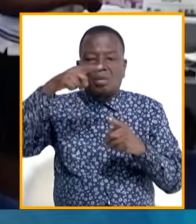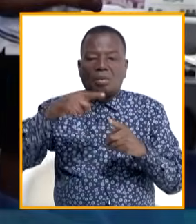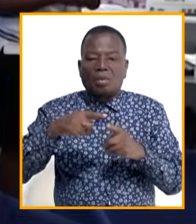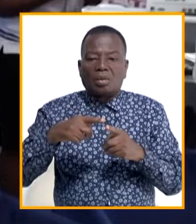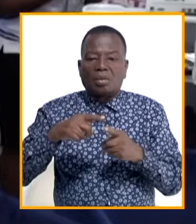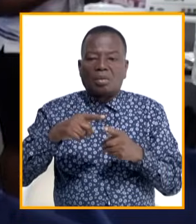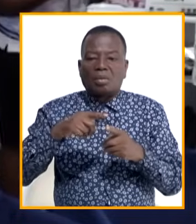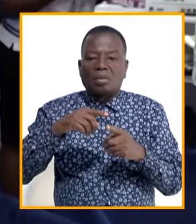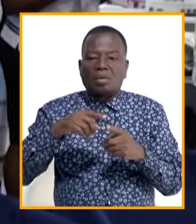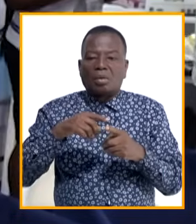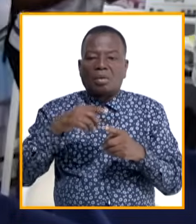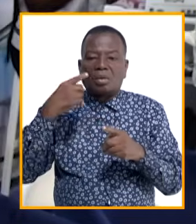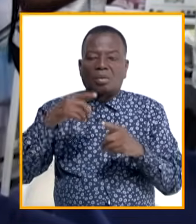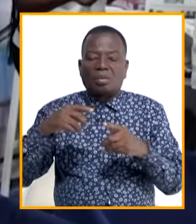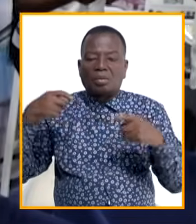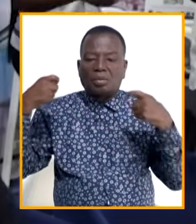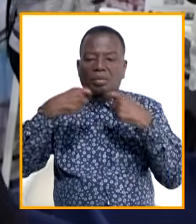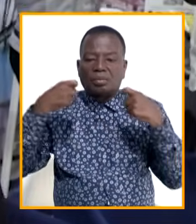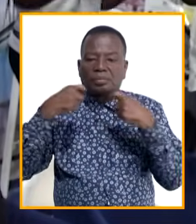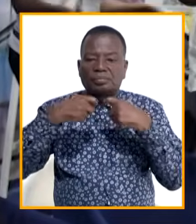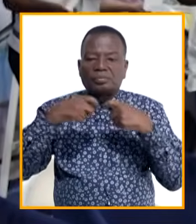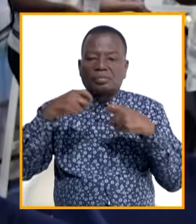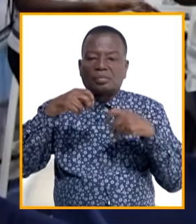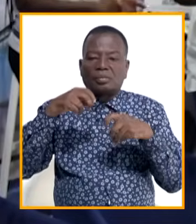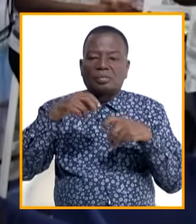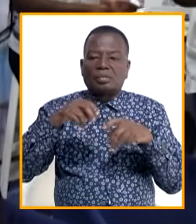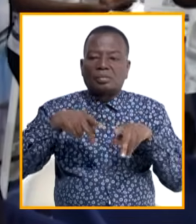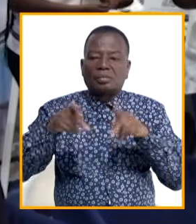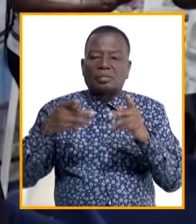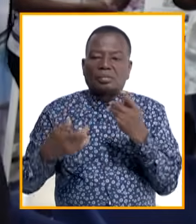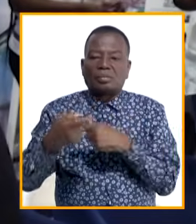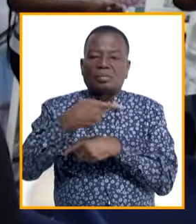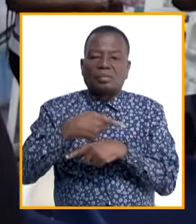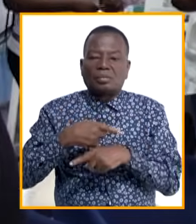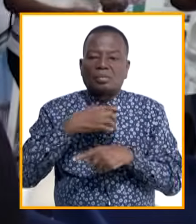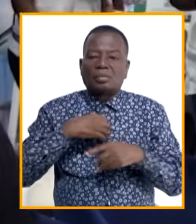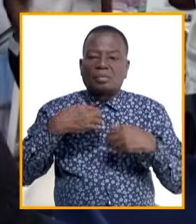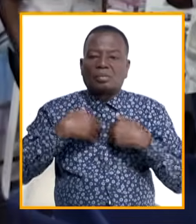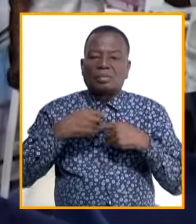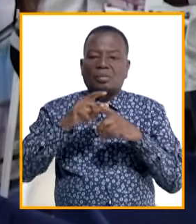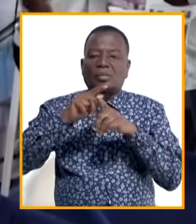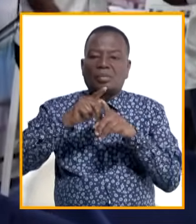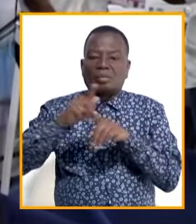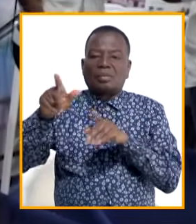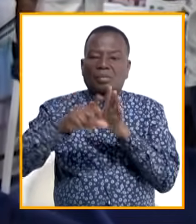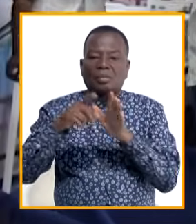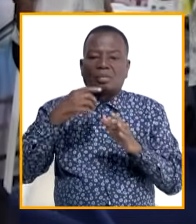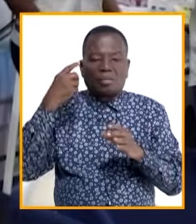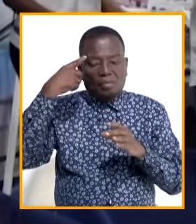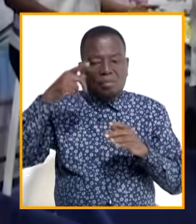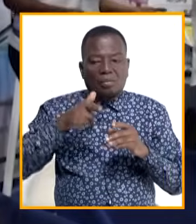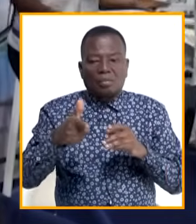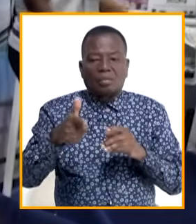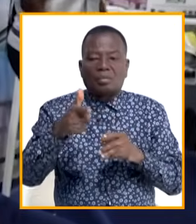d'autres pannes qu'il a à la maison sur l'aspect électricité en fait. Donc, cela permet aujourd'hui au client d'avoir un professionnel à sa disposition qui